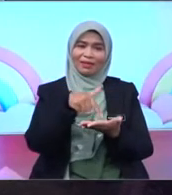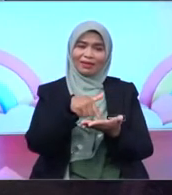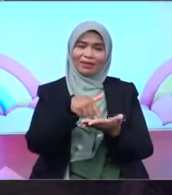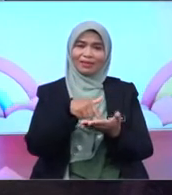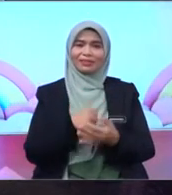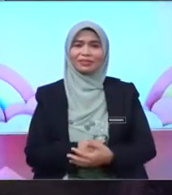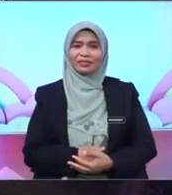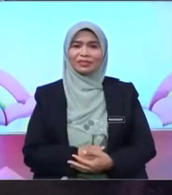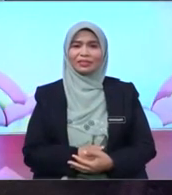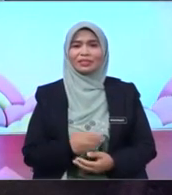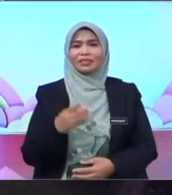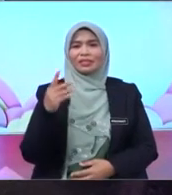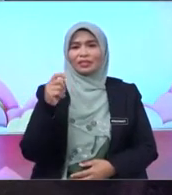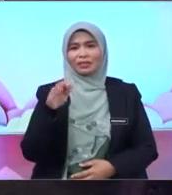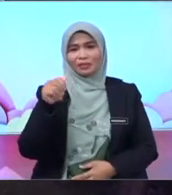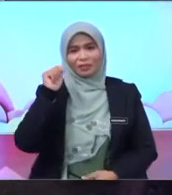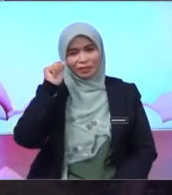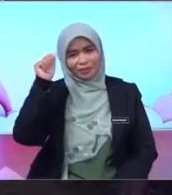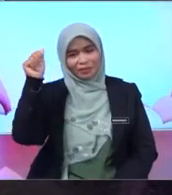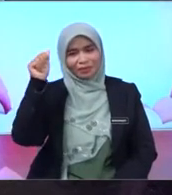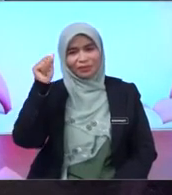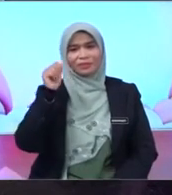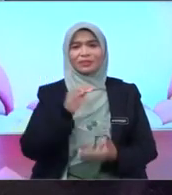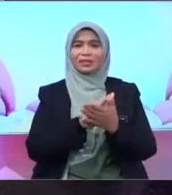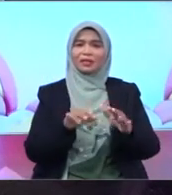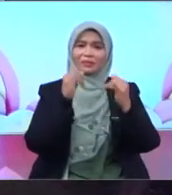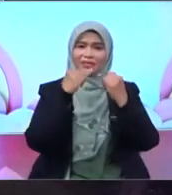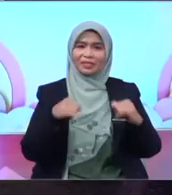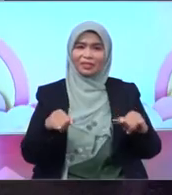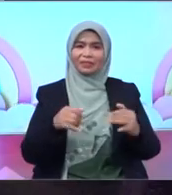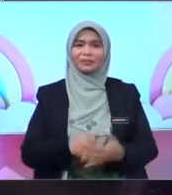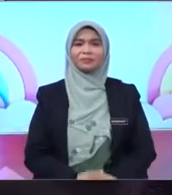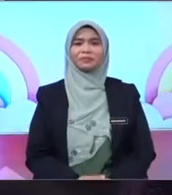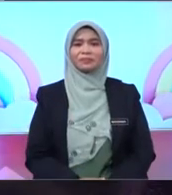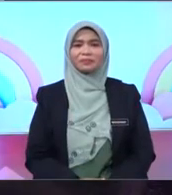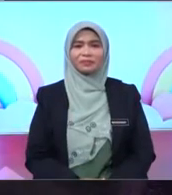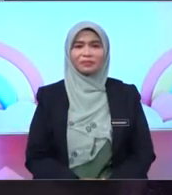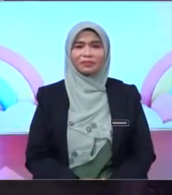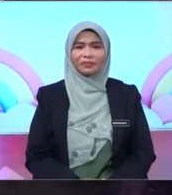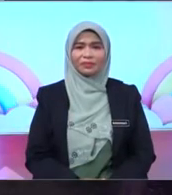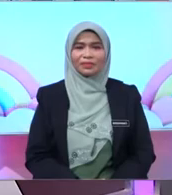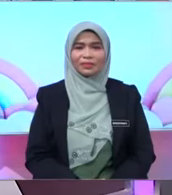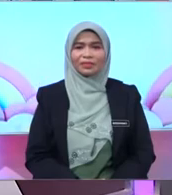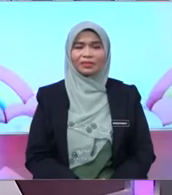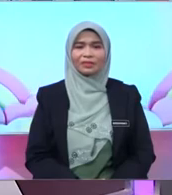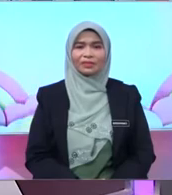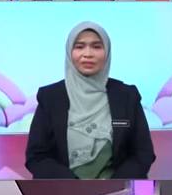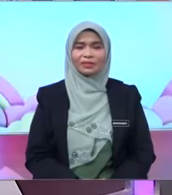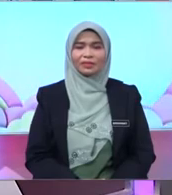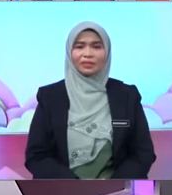mendengar rendah Dede cpm Salamualaikum dan salam sejahtera bagi kita bukan Oke dicek dulu ya